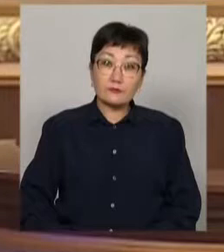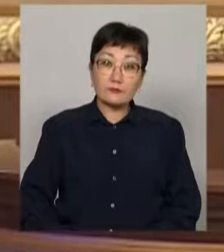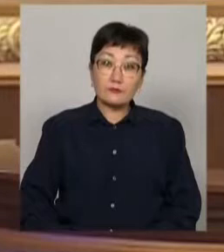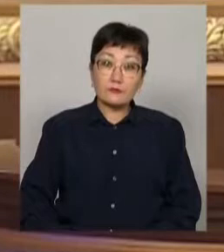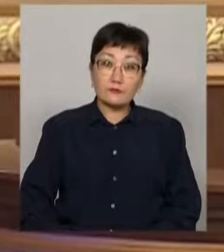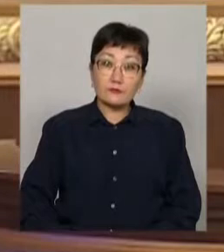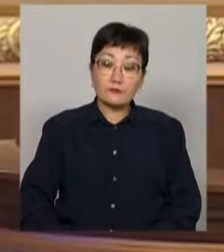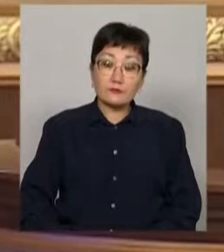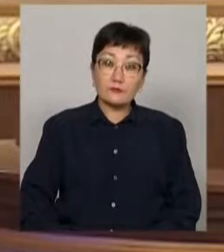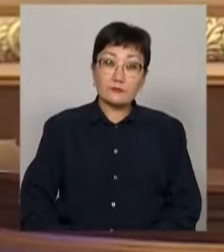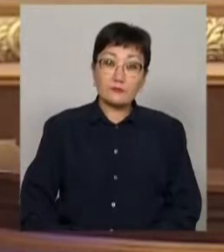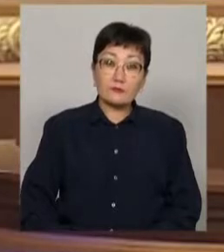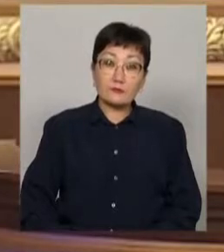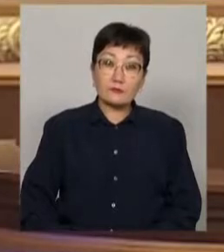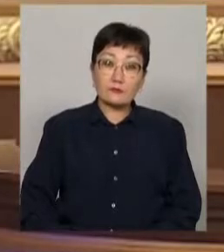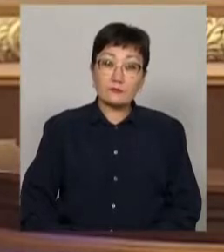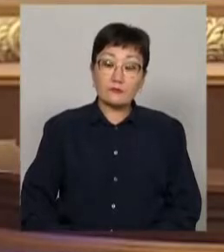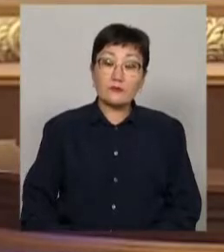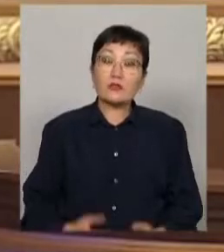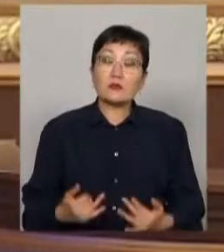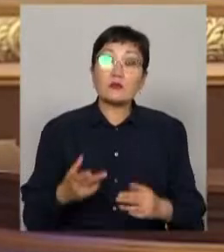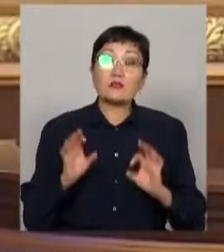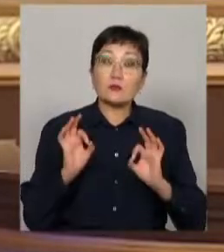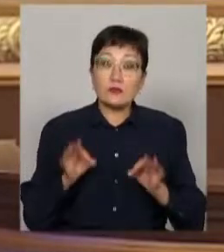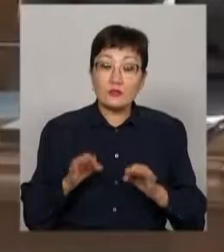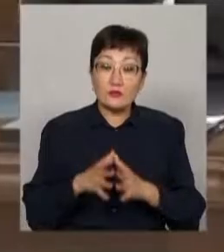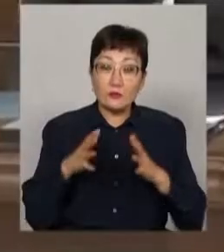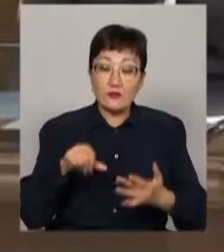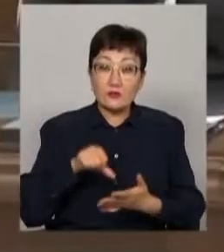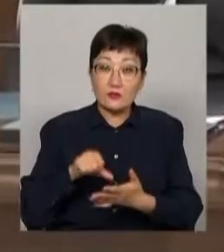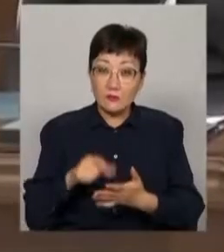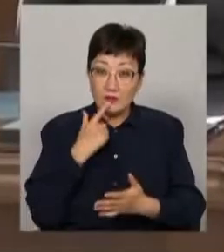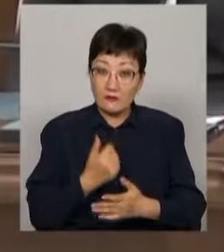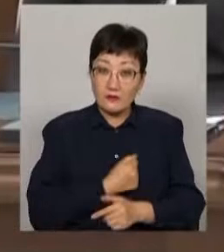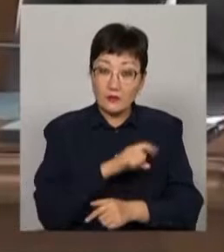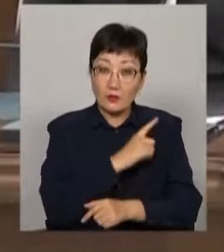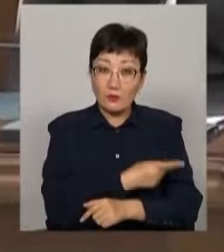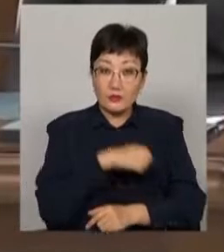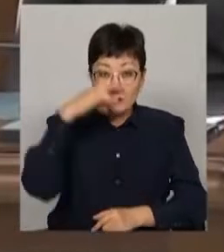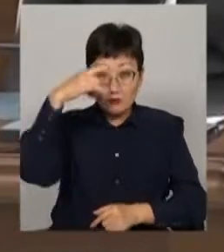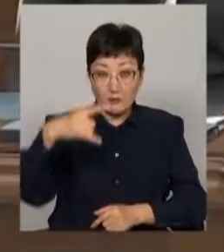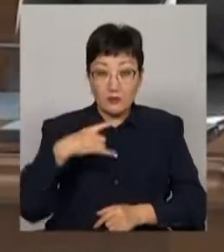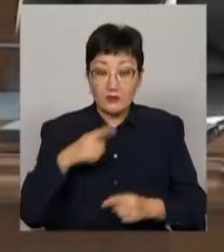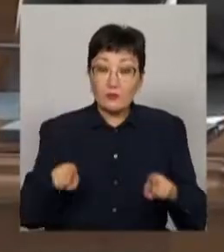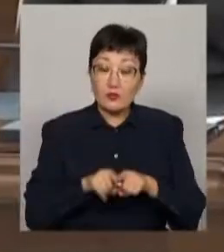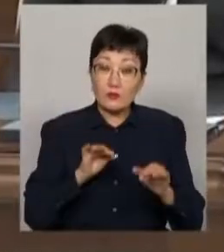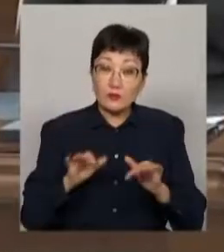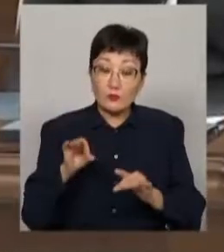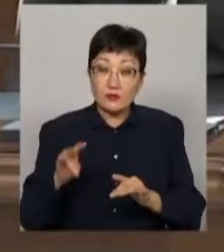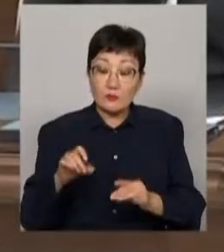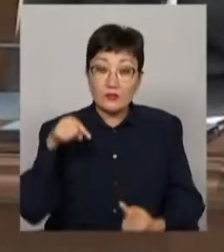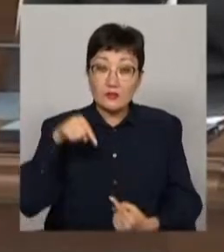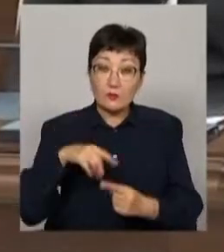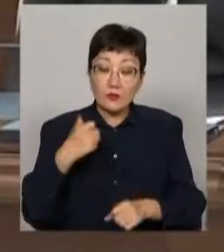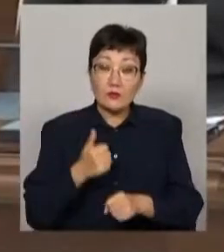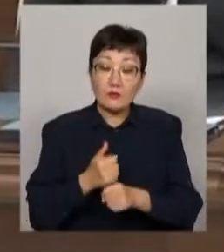сотру куда считая целесообразным расширить участие вооруженных сил казахстана в миротворческих миссиях оон соответствии